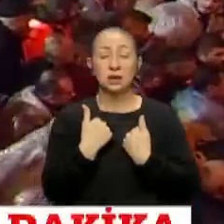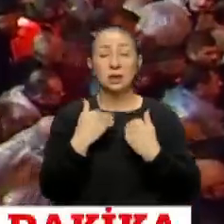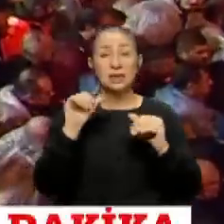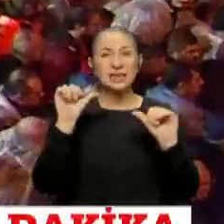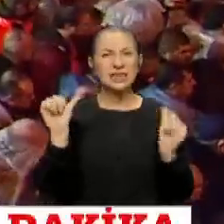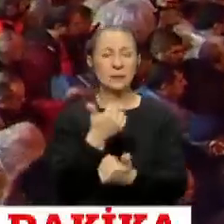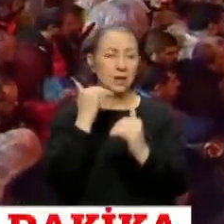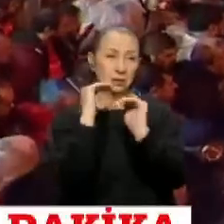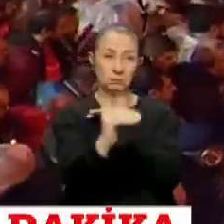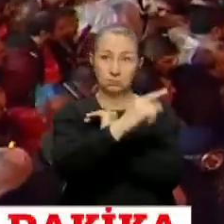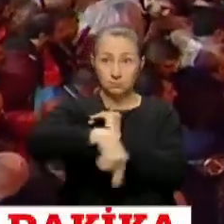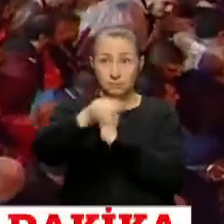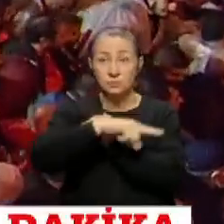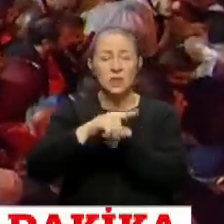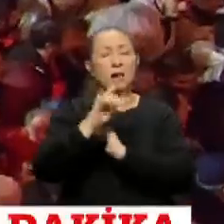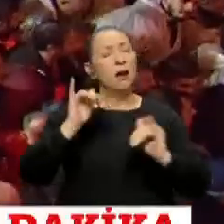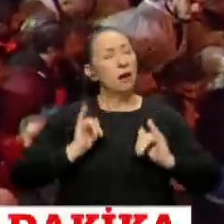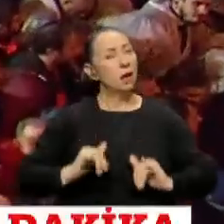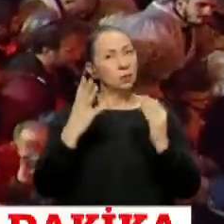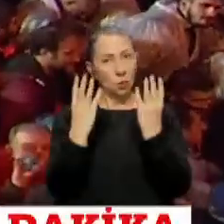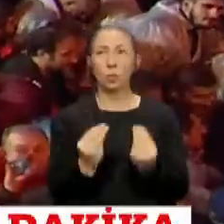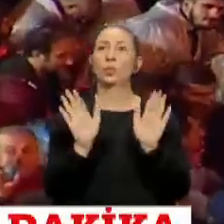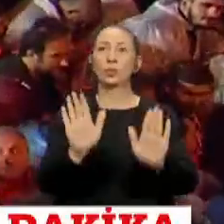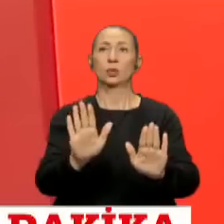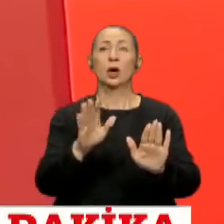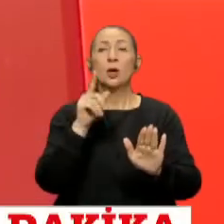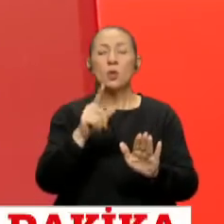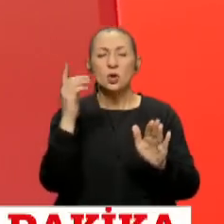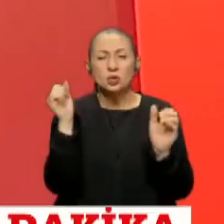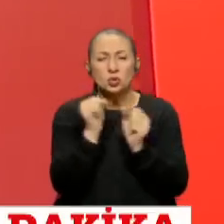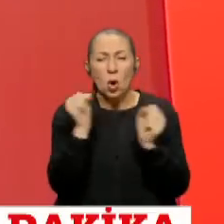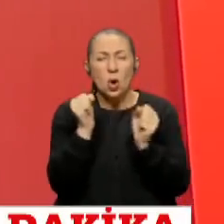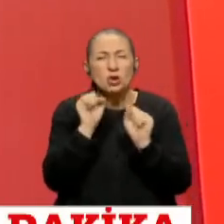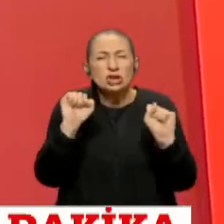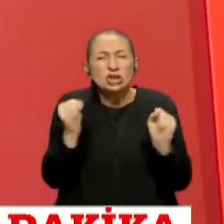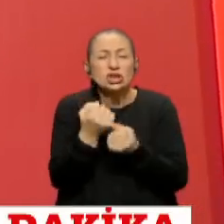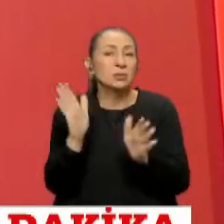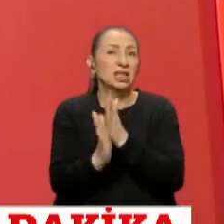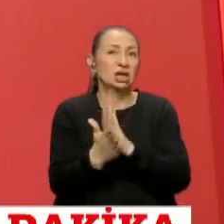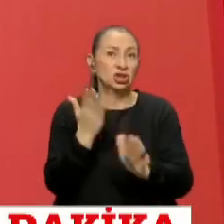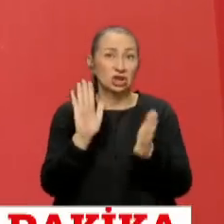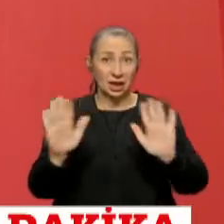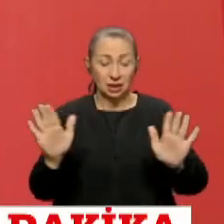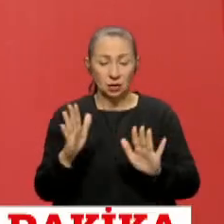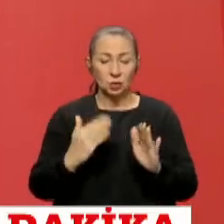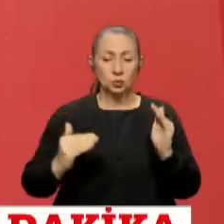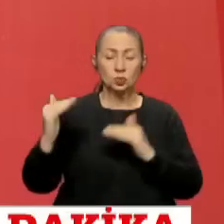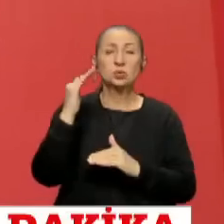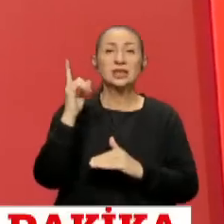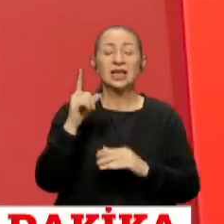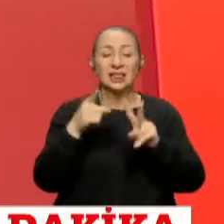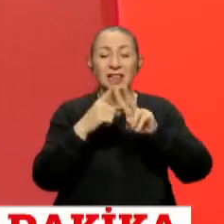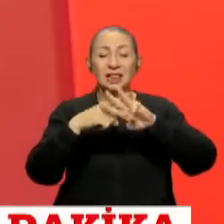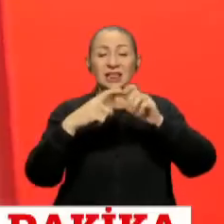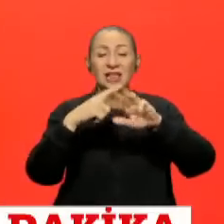Aziz milletim, müsterih olun. Bu kara kışlar geçecek. Üstad